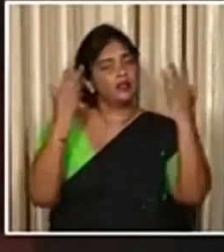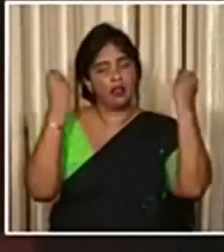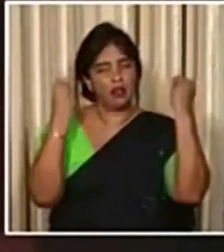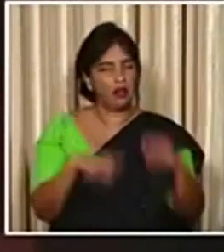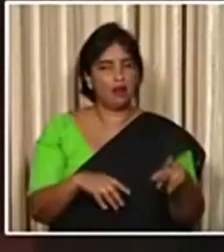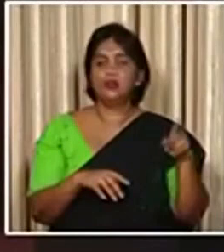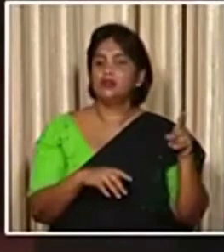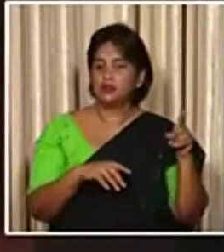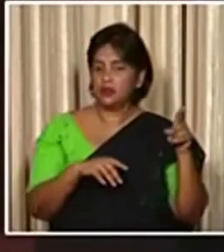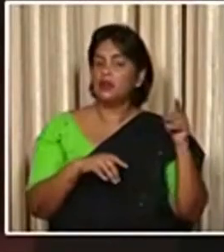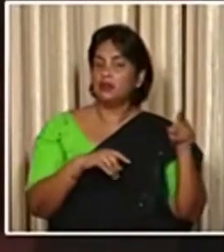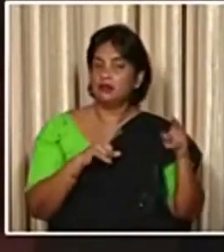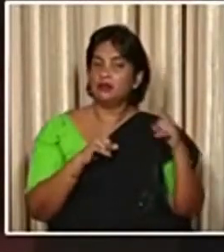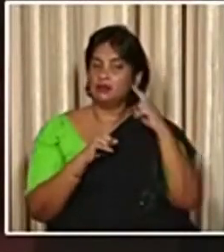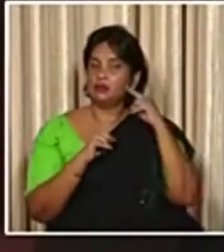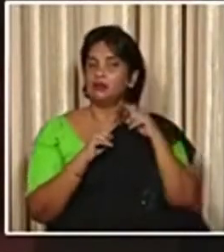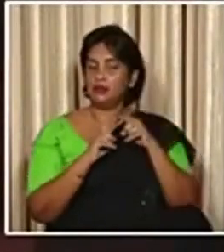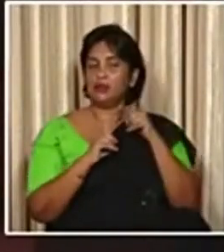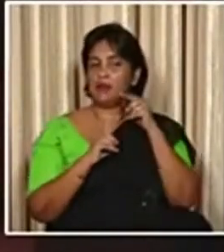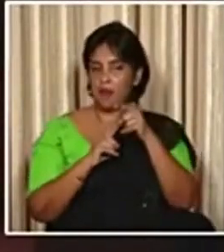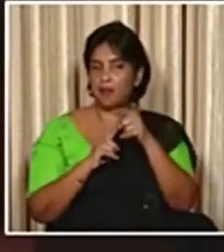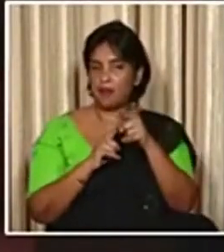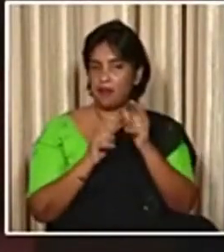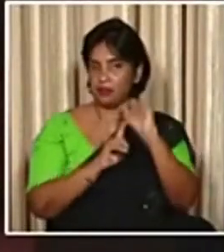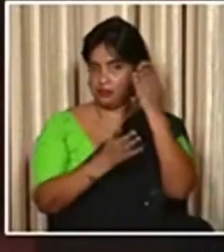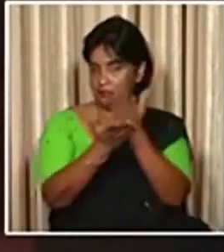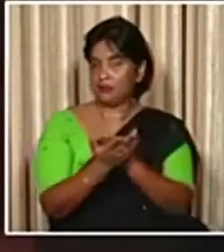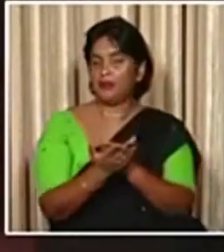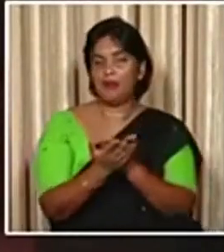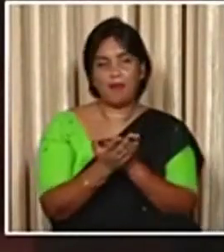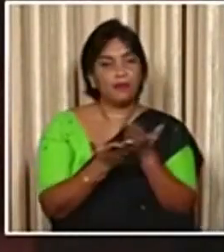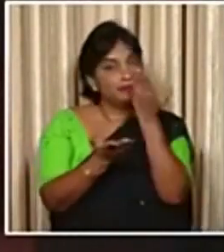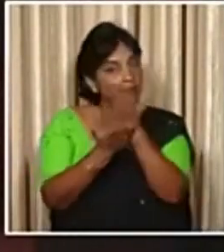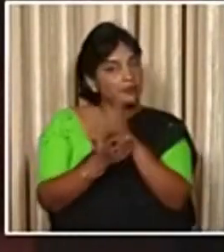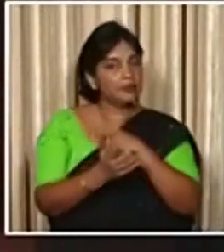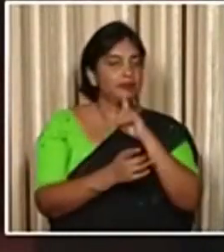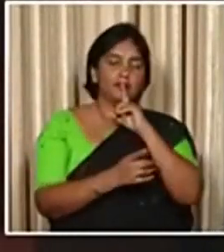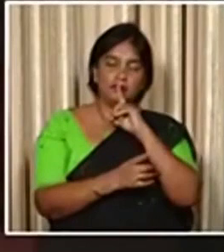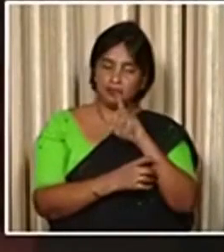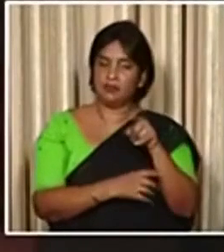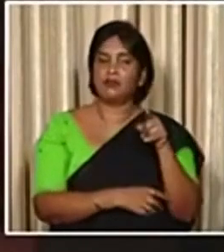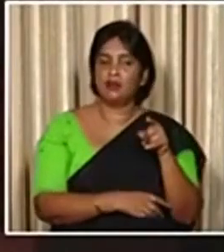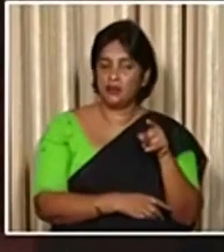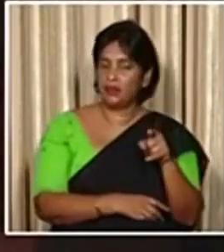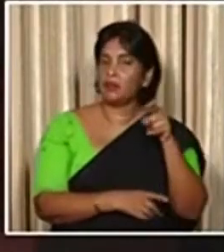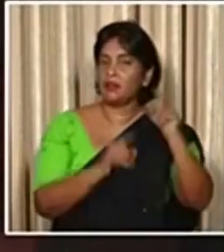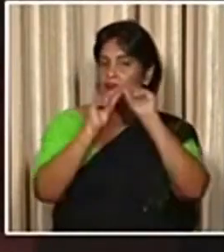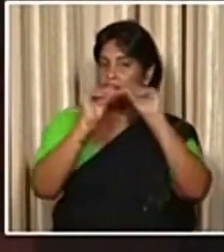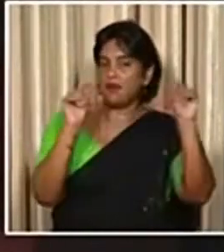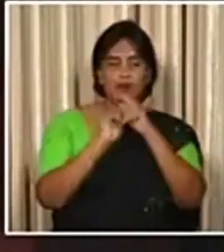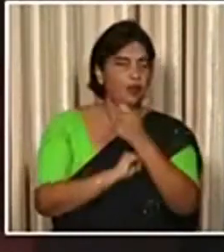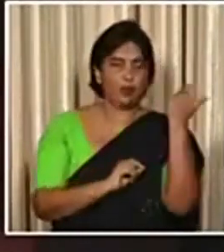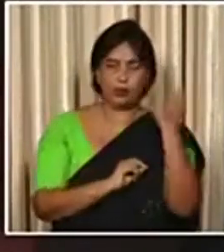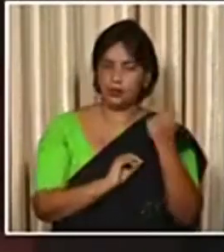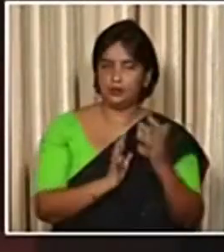ඉවරටම ඉවරයි. ඒ නිසා මේකට අපි ඔබතුමයි මේක ටේබල් කරේ. ඉතින් ටේබල් කරපු නිසා මම ඔබතුමාගෙන් ඉල්ලීමක් කරනවා මේ වගන්ති ටික